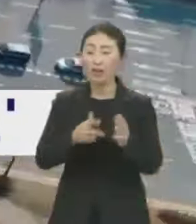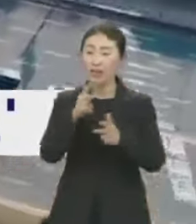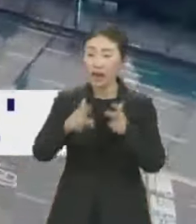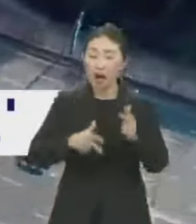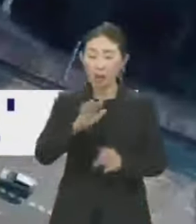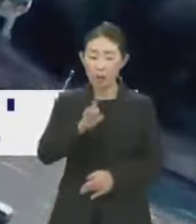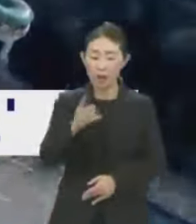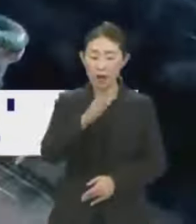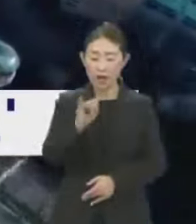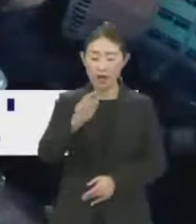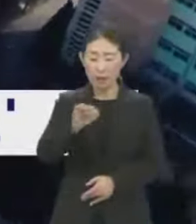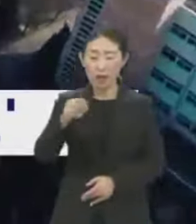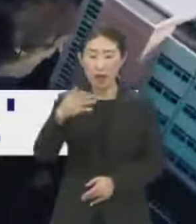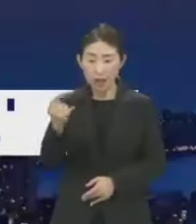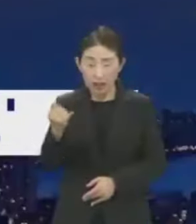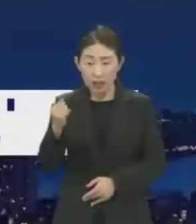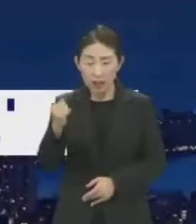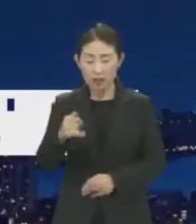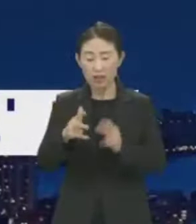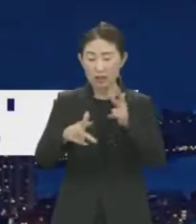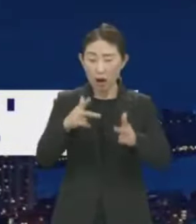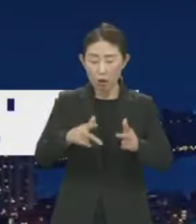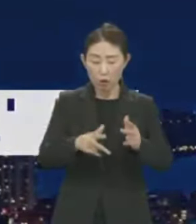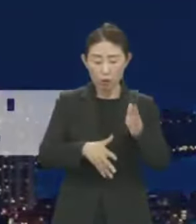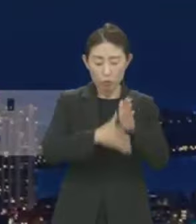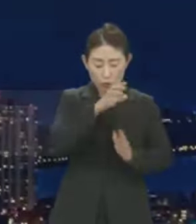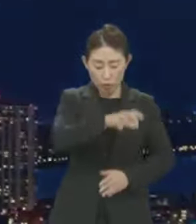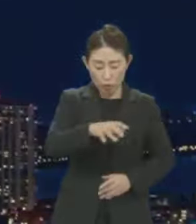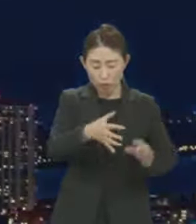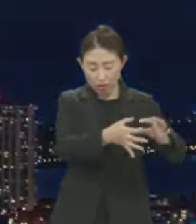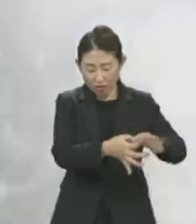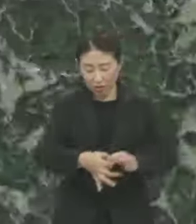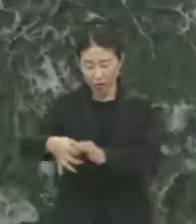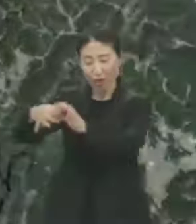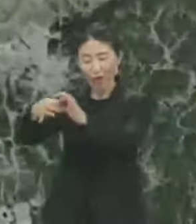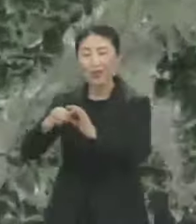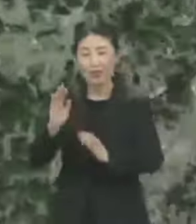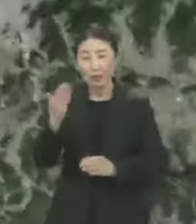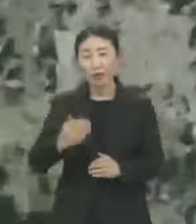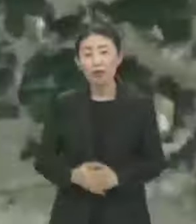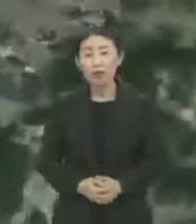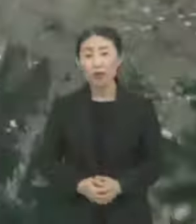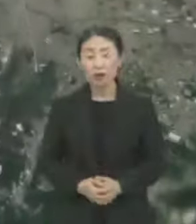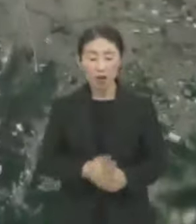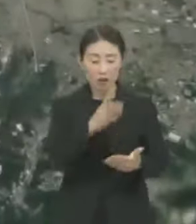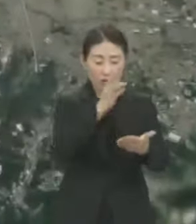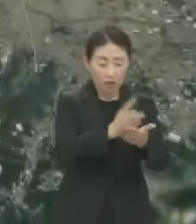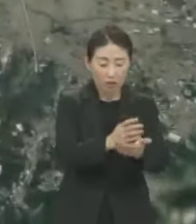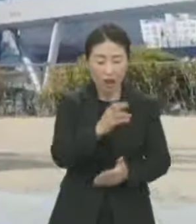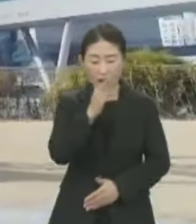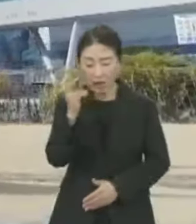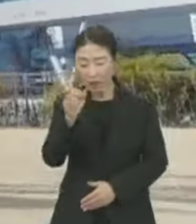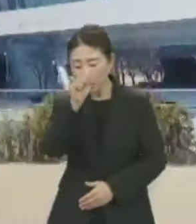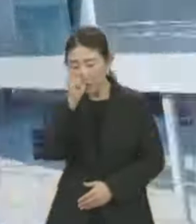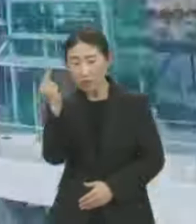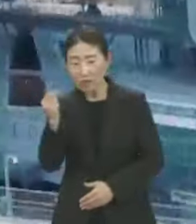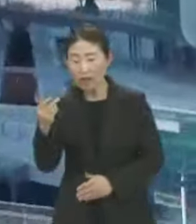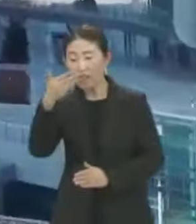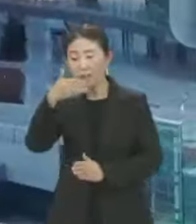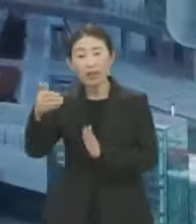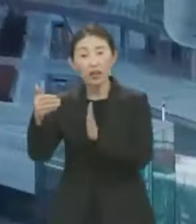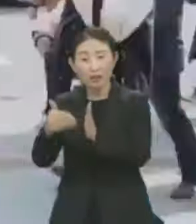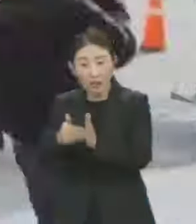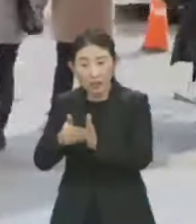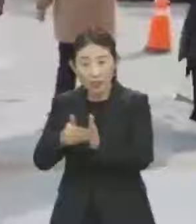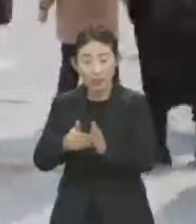관련 도시들을 연결하는 핵심 교통 인프라로 평가받고 있습니다. 이를 토대로 천안과 아산, 서산, 당진 등 4개